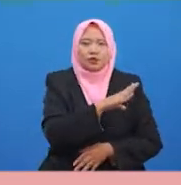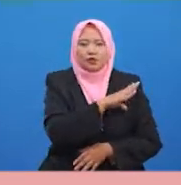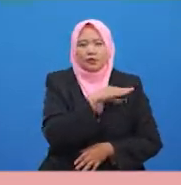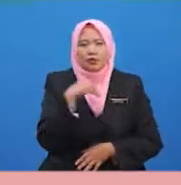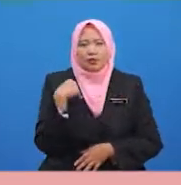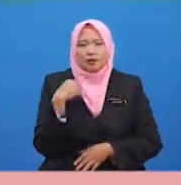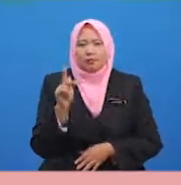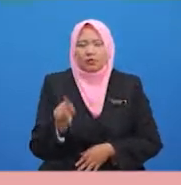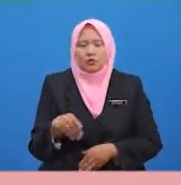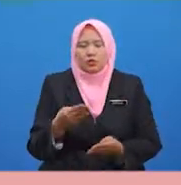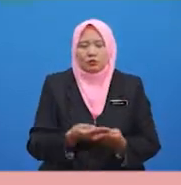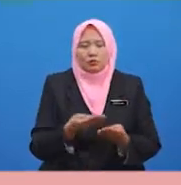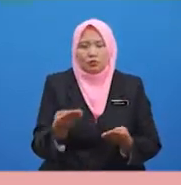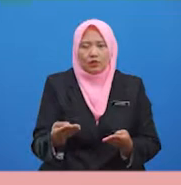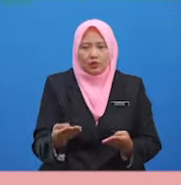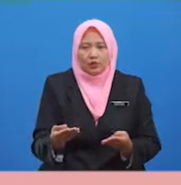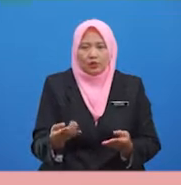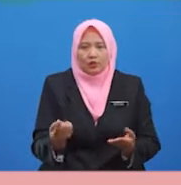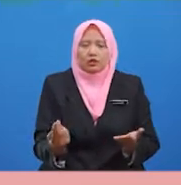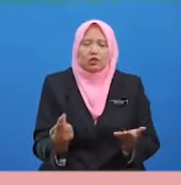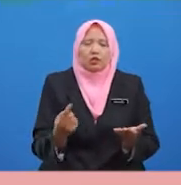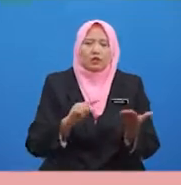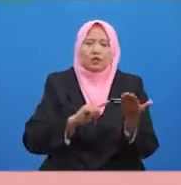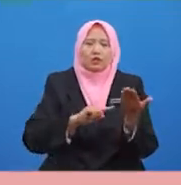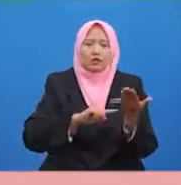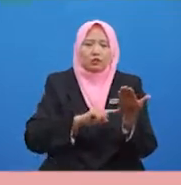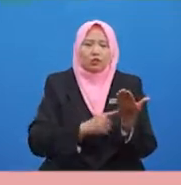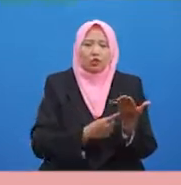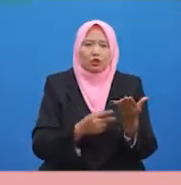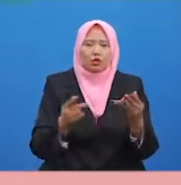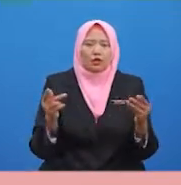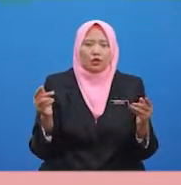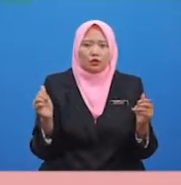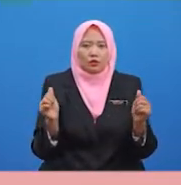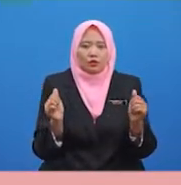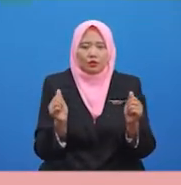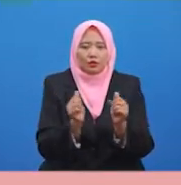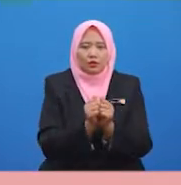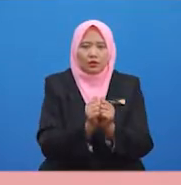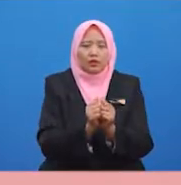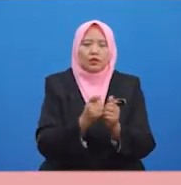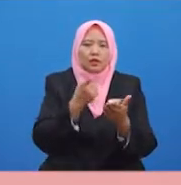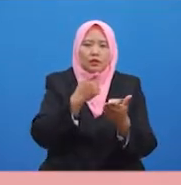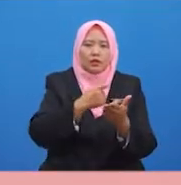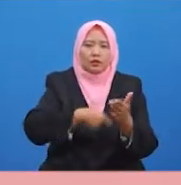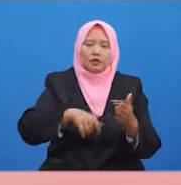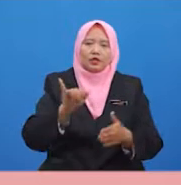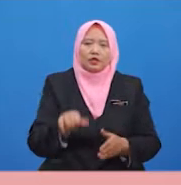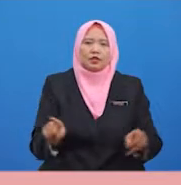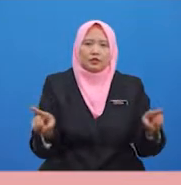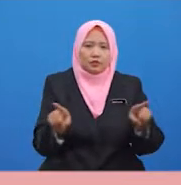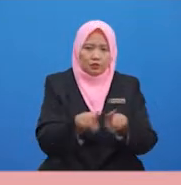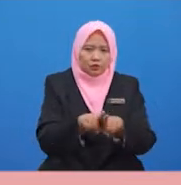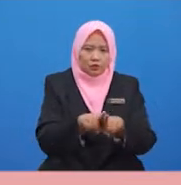yang sama. Sebagai contoh, memberi pinjaman wang RM100 untuk